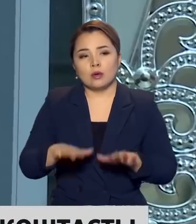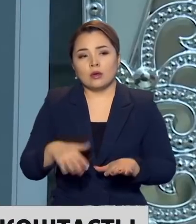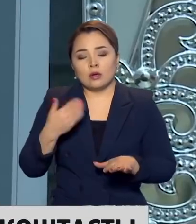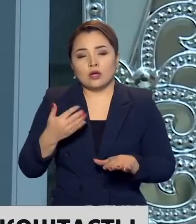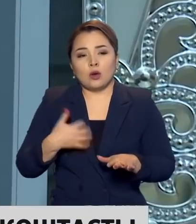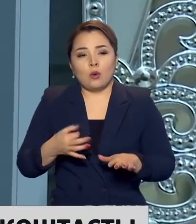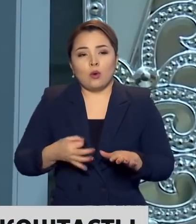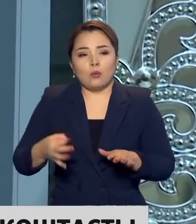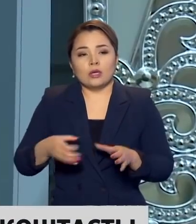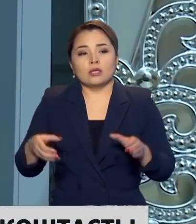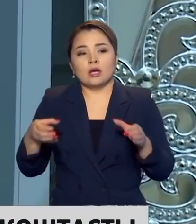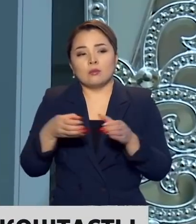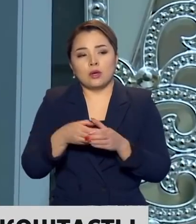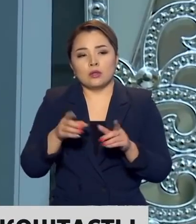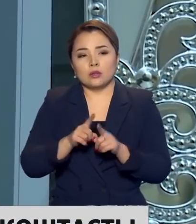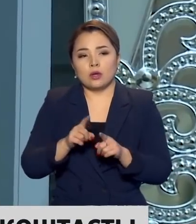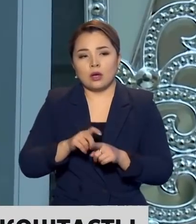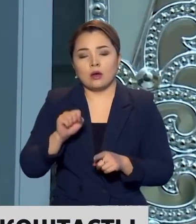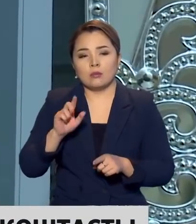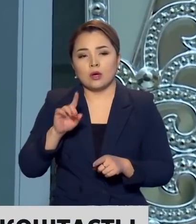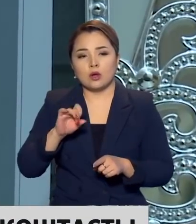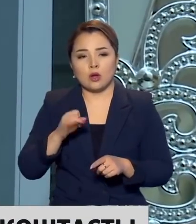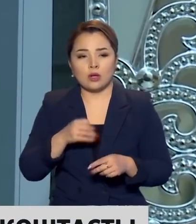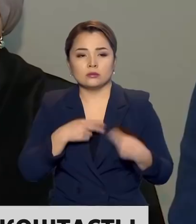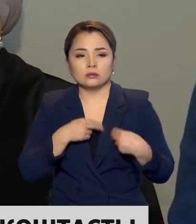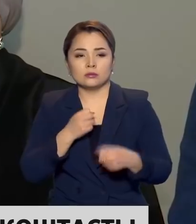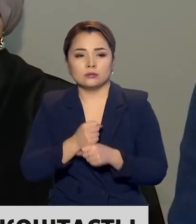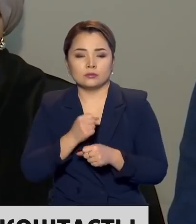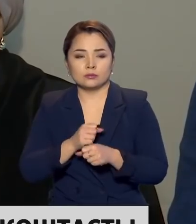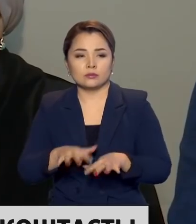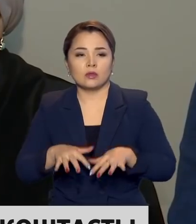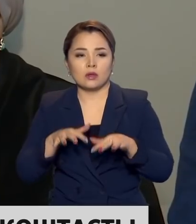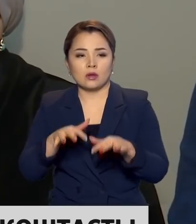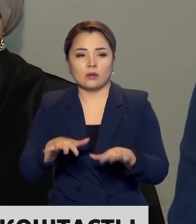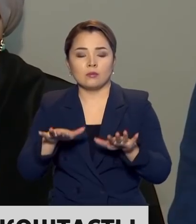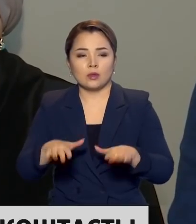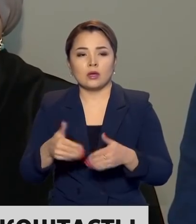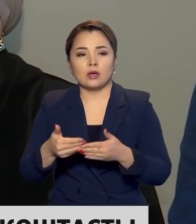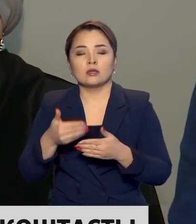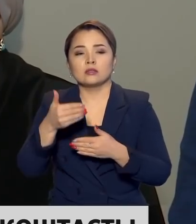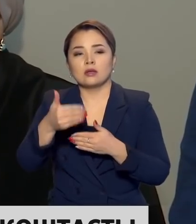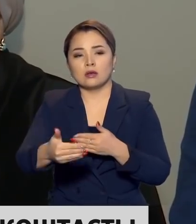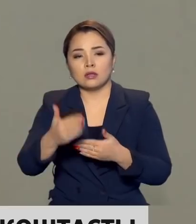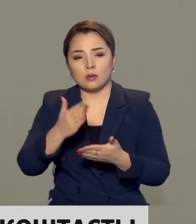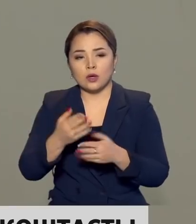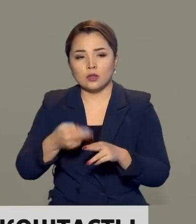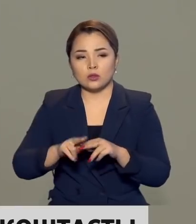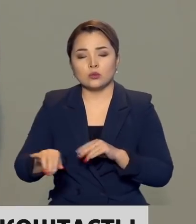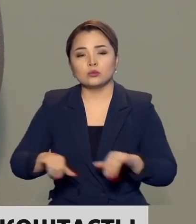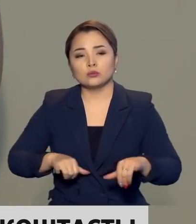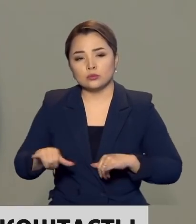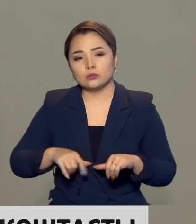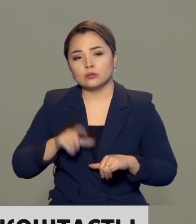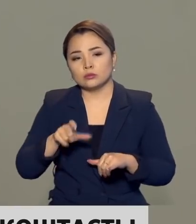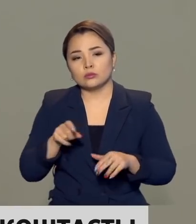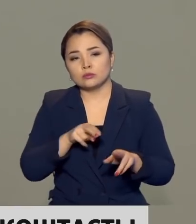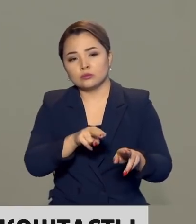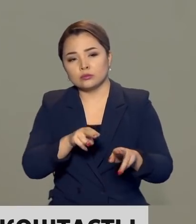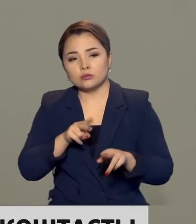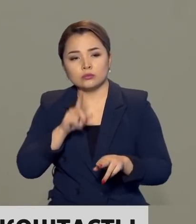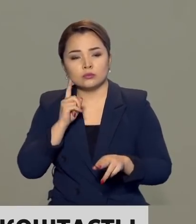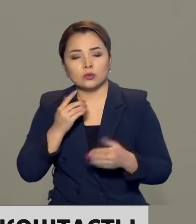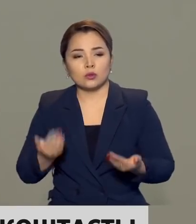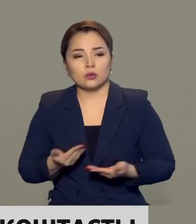Жамбыл облыстық департаментінде абыройлы еңбек еткен, шабуыл кезінде алдыңғы шепте болған. Өкінішке орай бұзақылардың атқан оғы жас